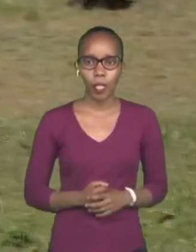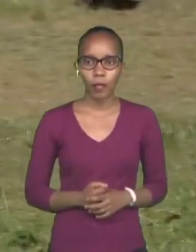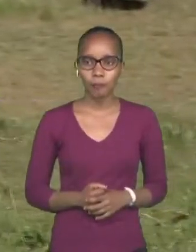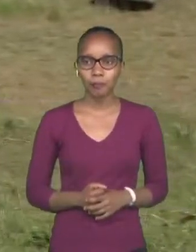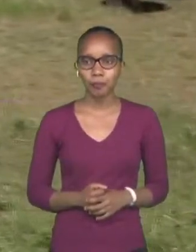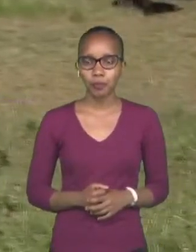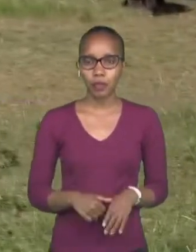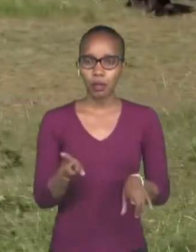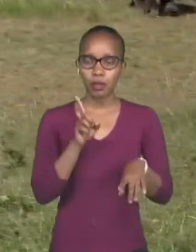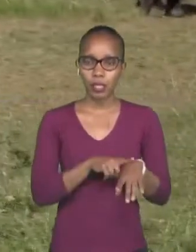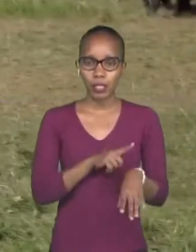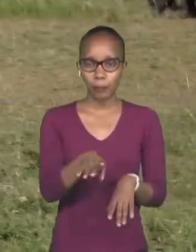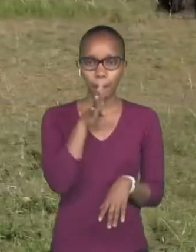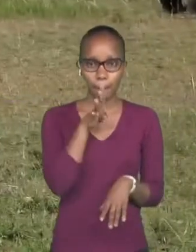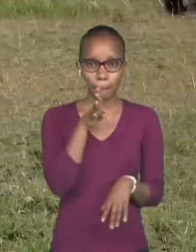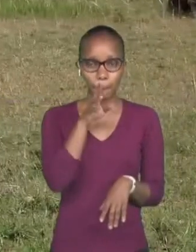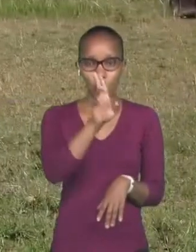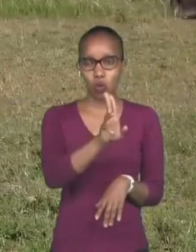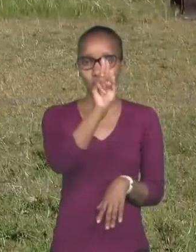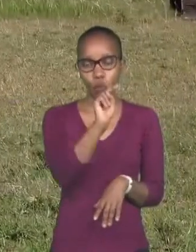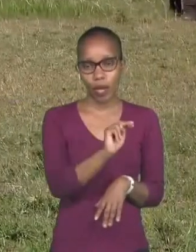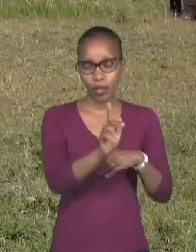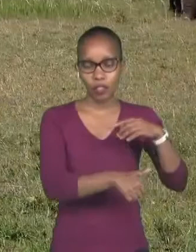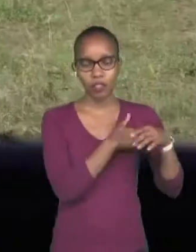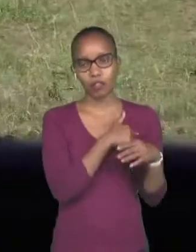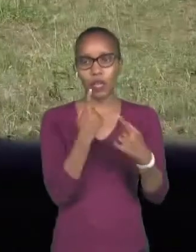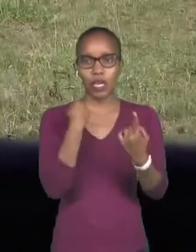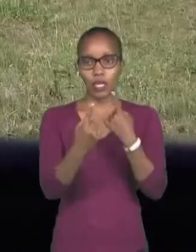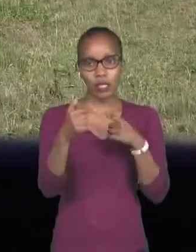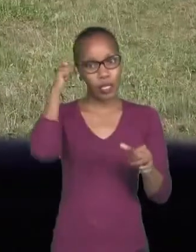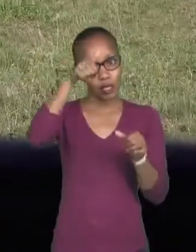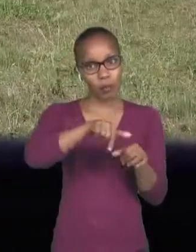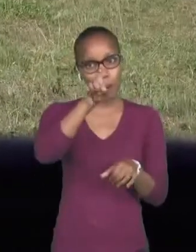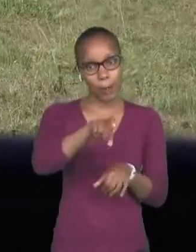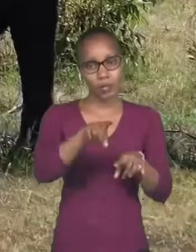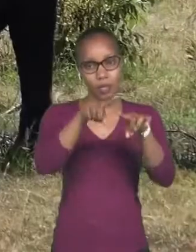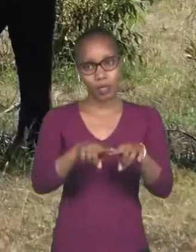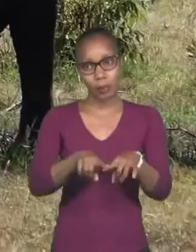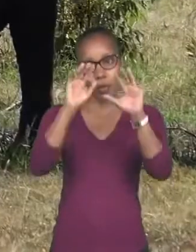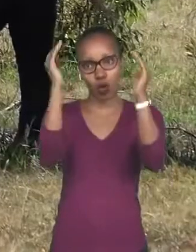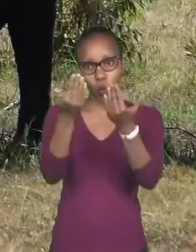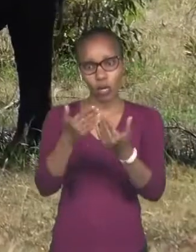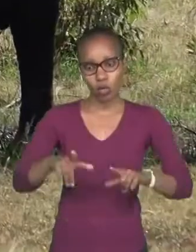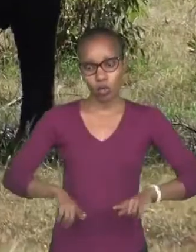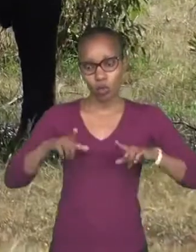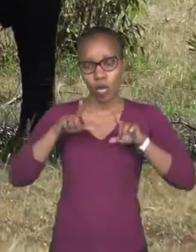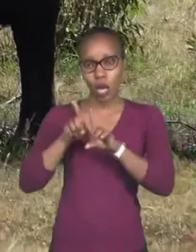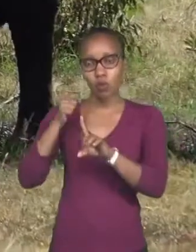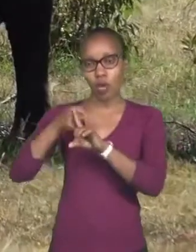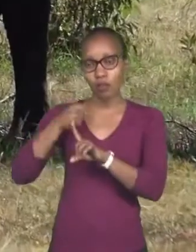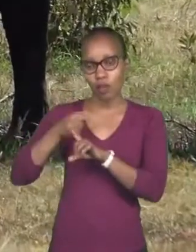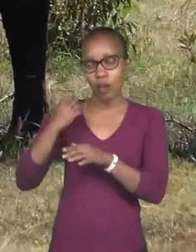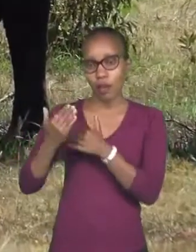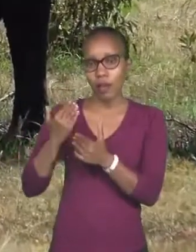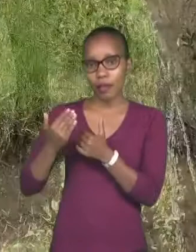In his speech today, the UN Chief Antonio Guterres urged everyone to remember that they depend on Mother Earth to survive and is advocating for more caring,